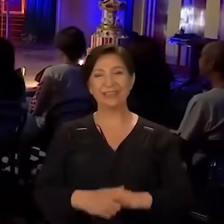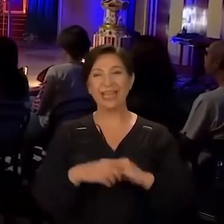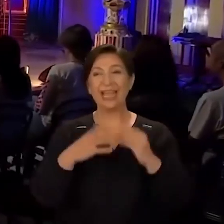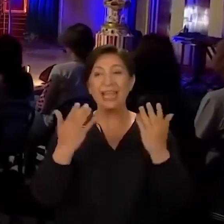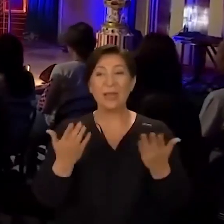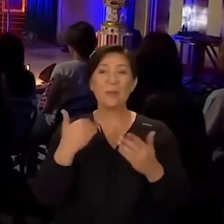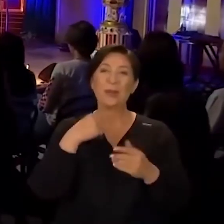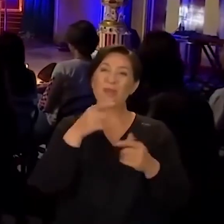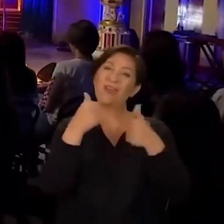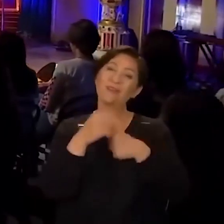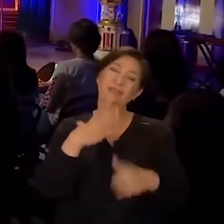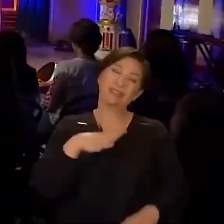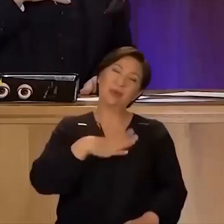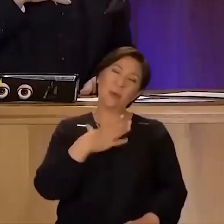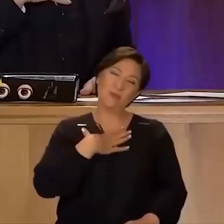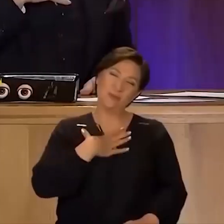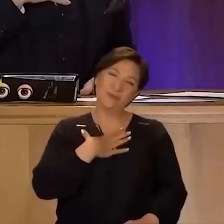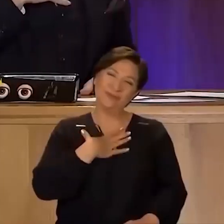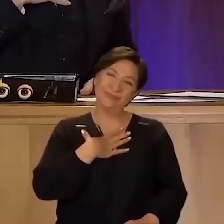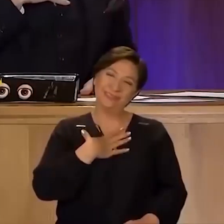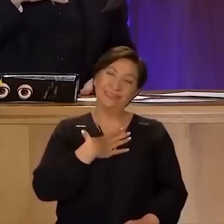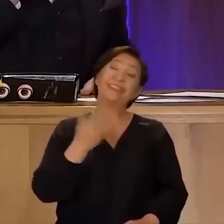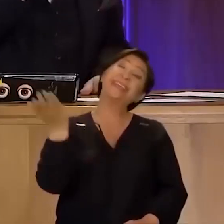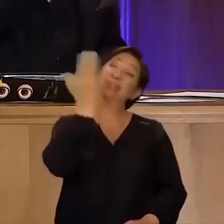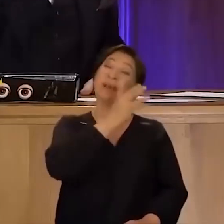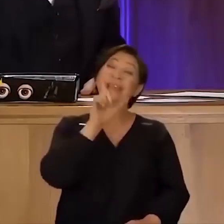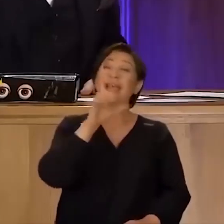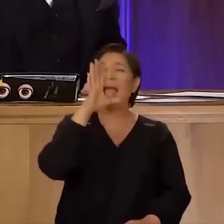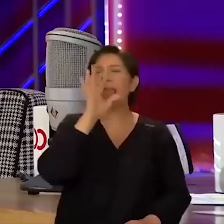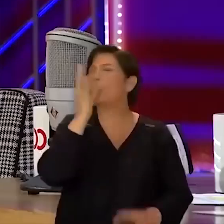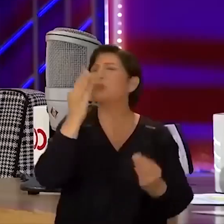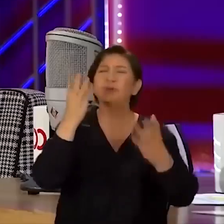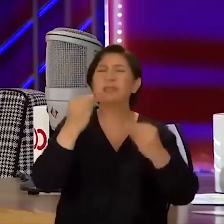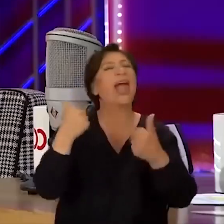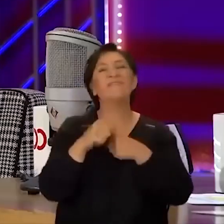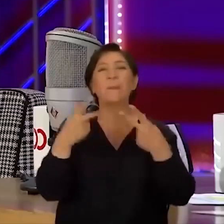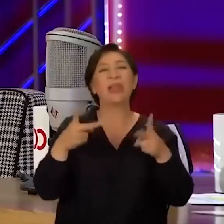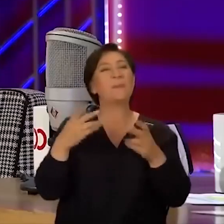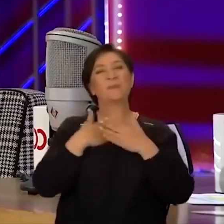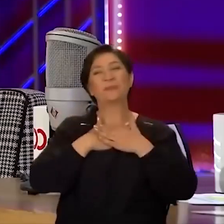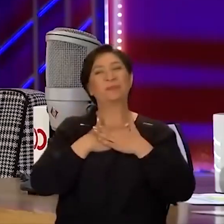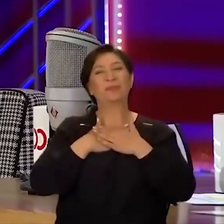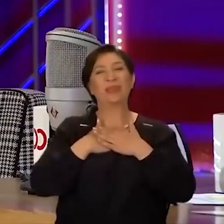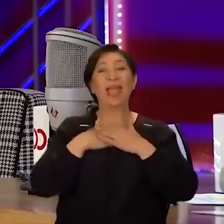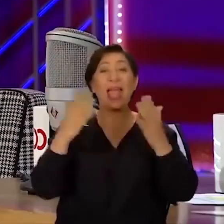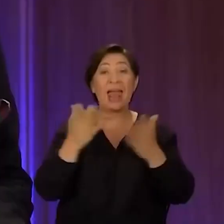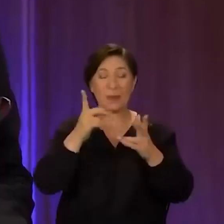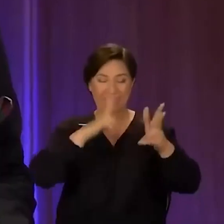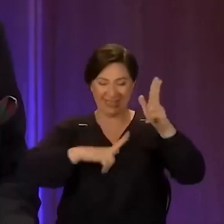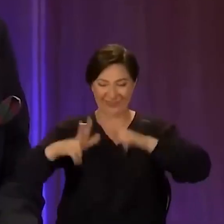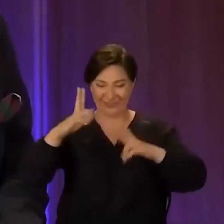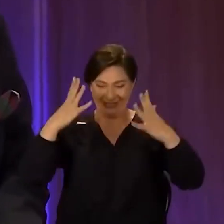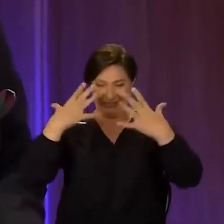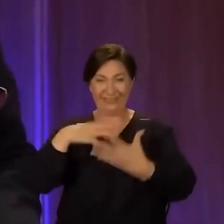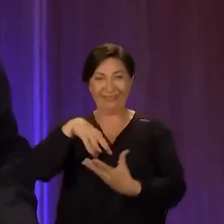Yani ben de böyle evlenmek istiyorum O zaman gitmem olursa olsun evlenebilirim bu şekilde böyle böyle böyle